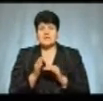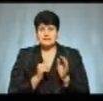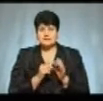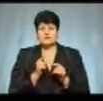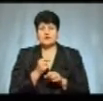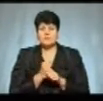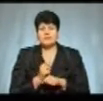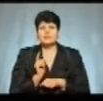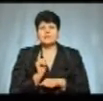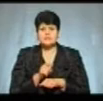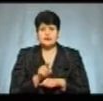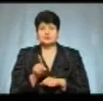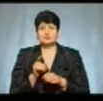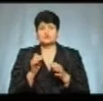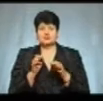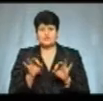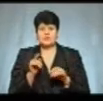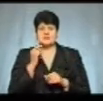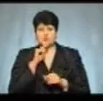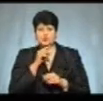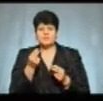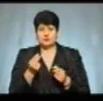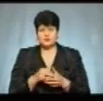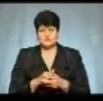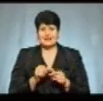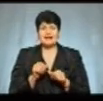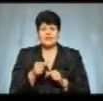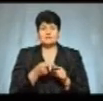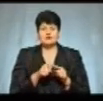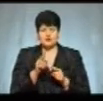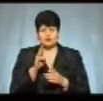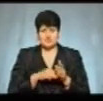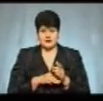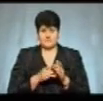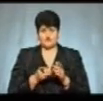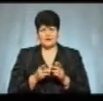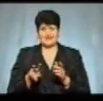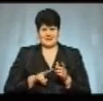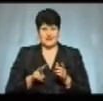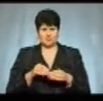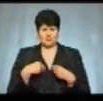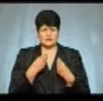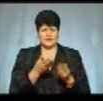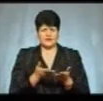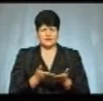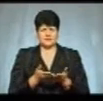робили так, що дозволяє їм зекономити кошти. Окрім цього штрафу, який ви наклали на директора, так і